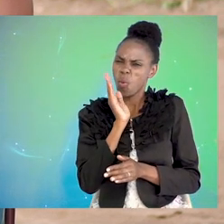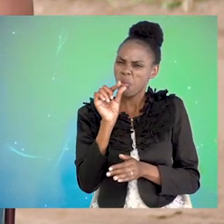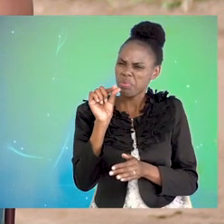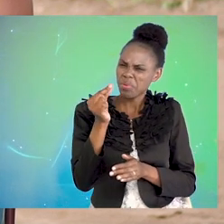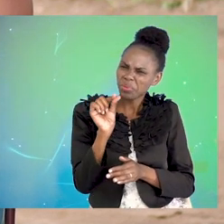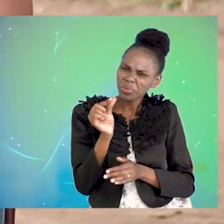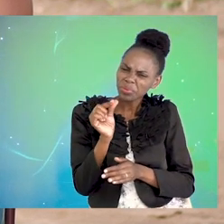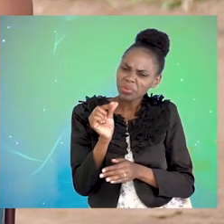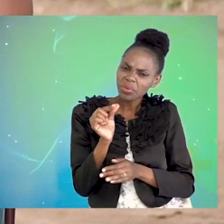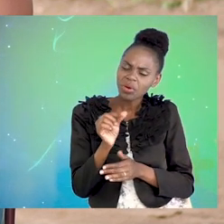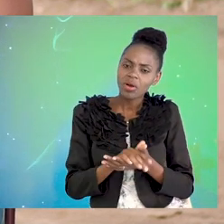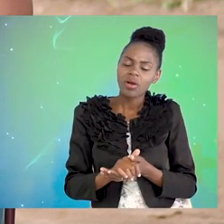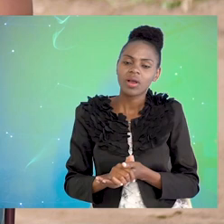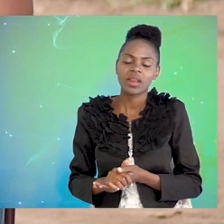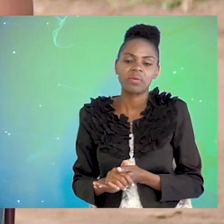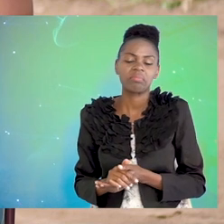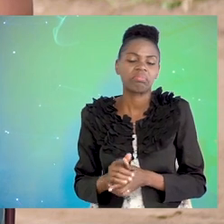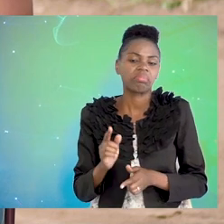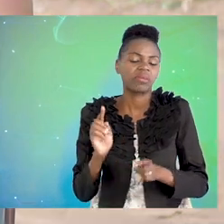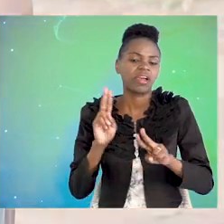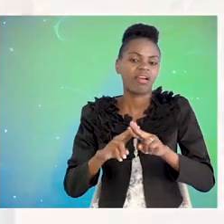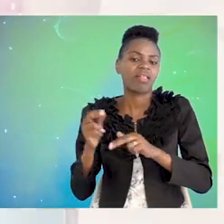kochepa kumakyande ulu unapita.